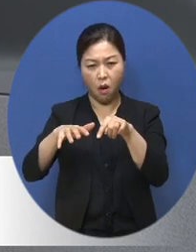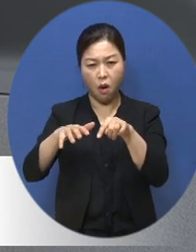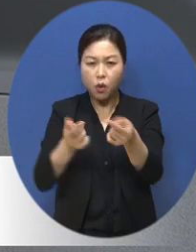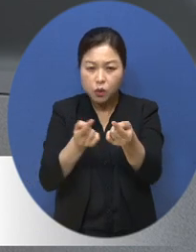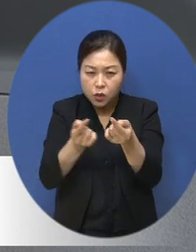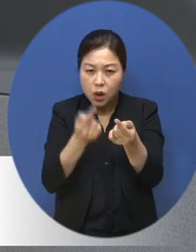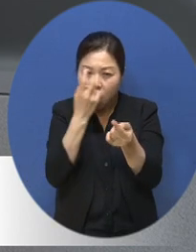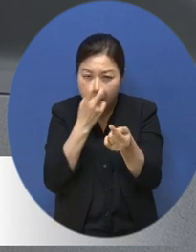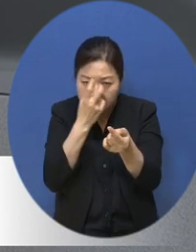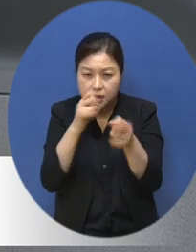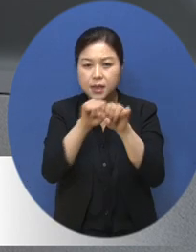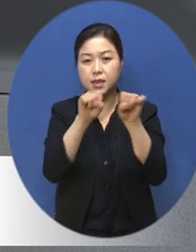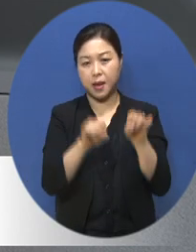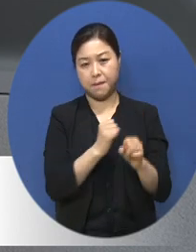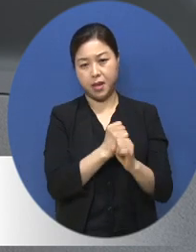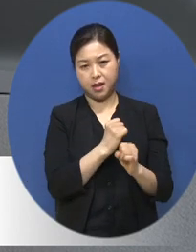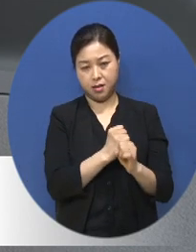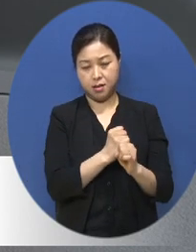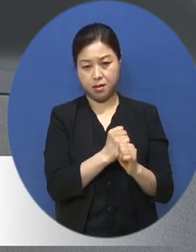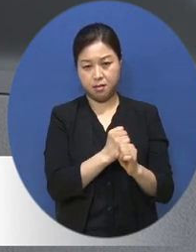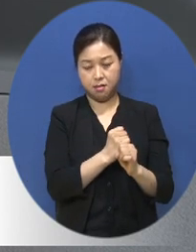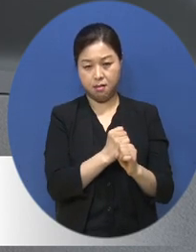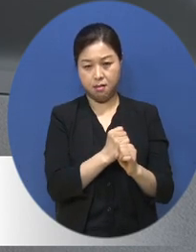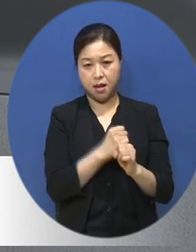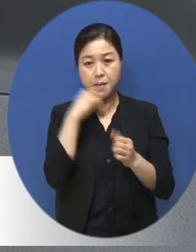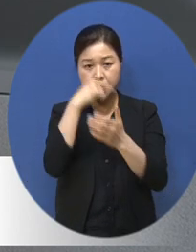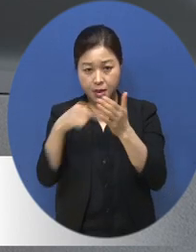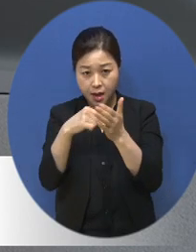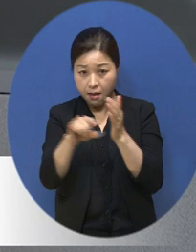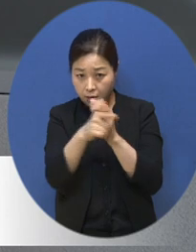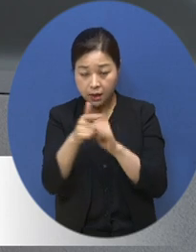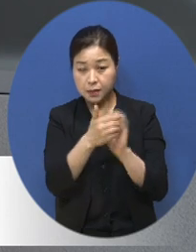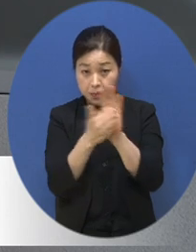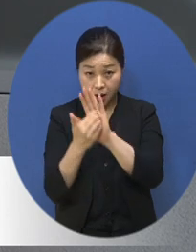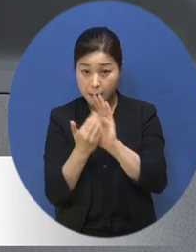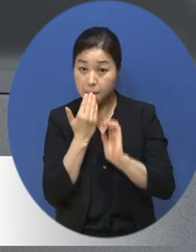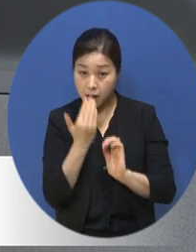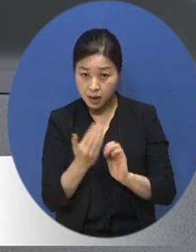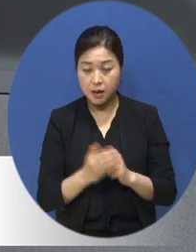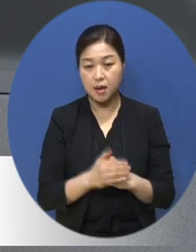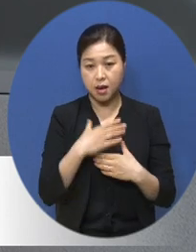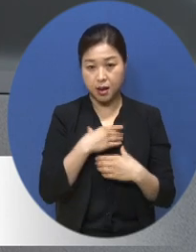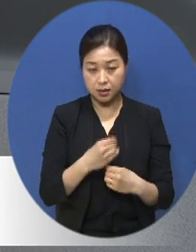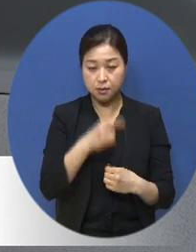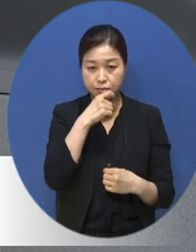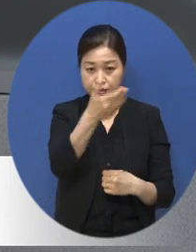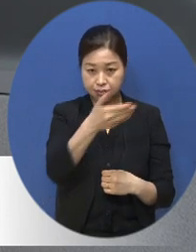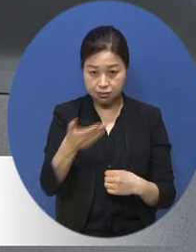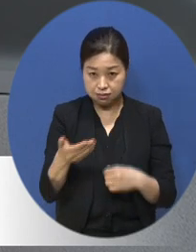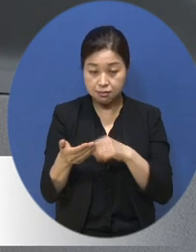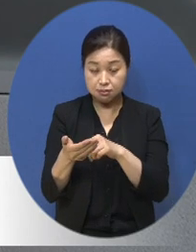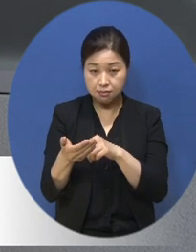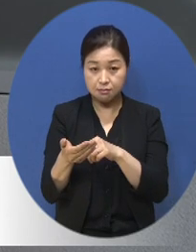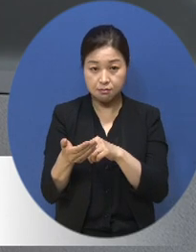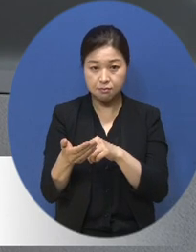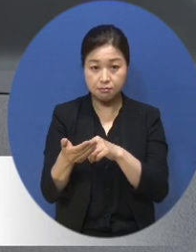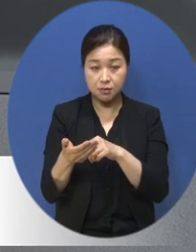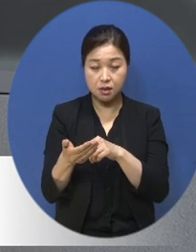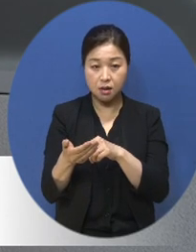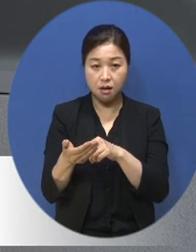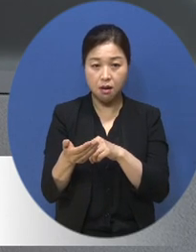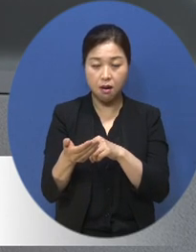미리 재해 신속하게 대처할 수 있게 되었고 더 안전한 하천 조성으로